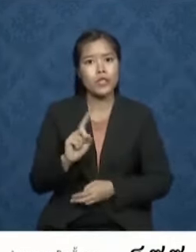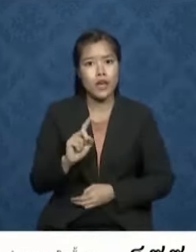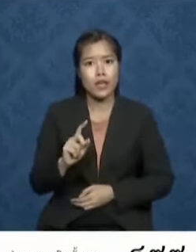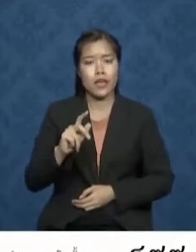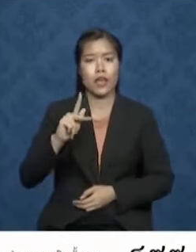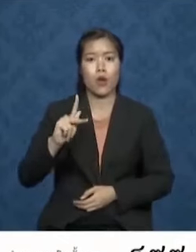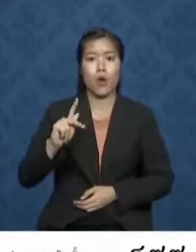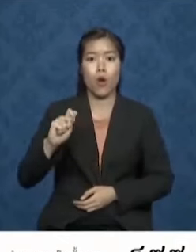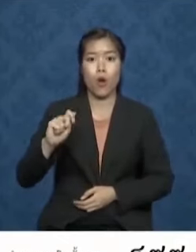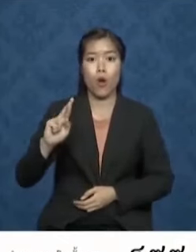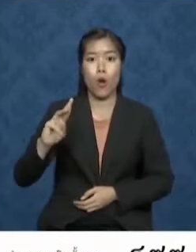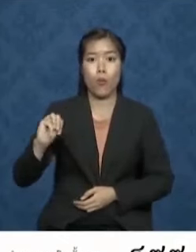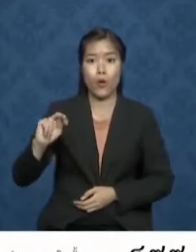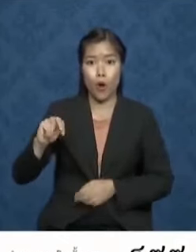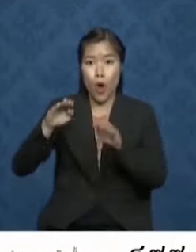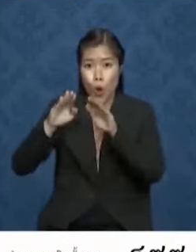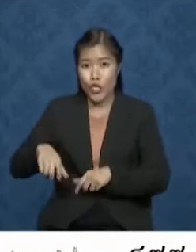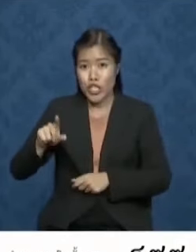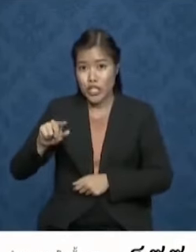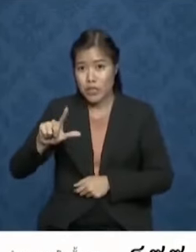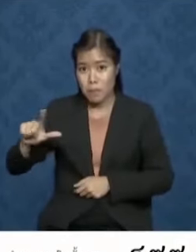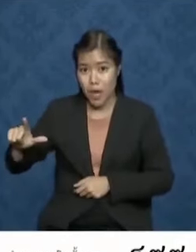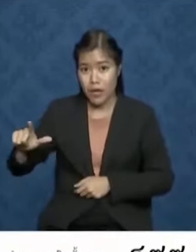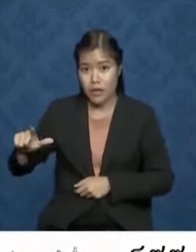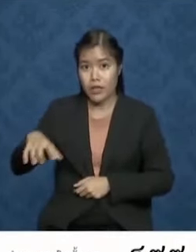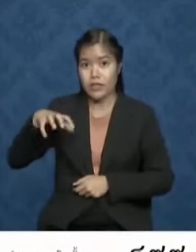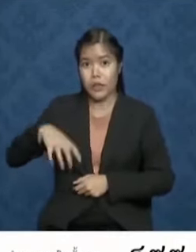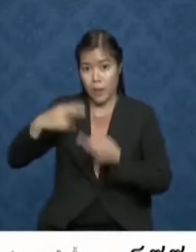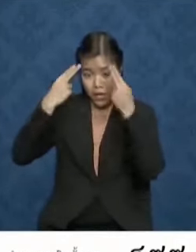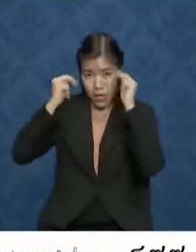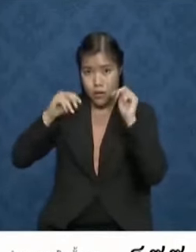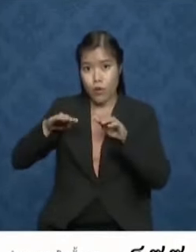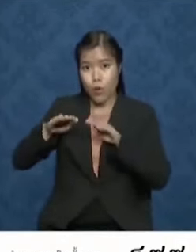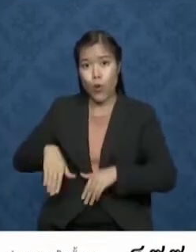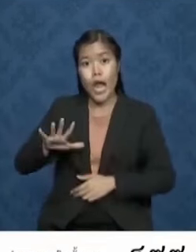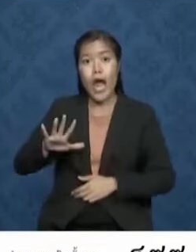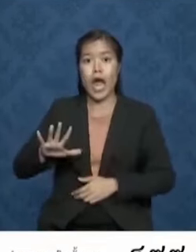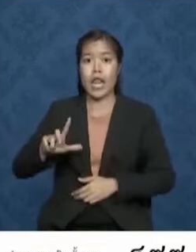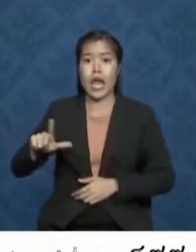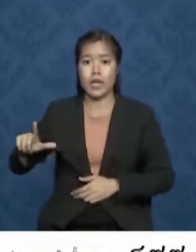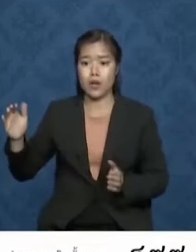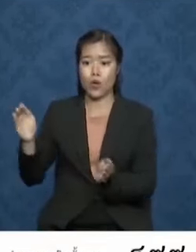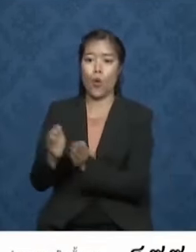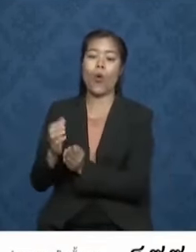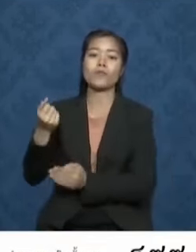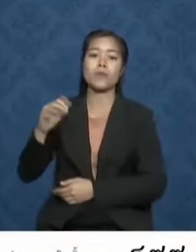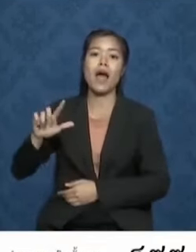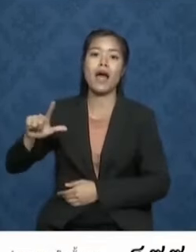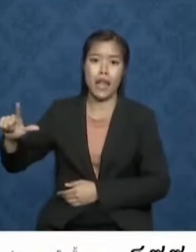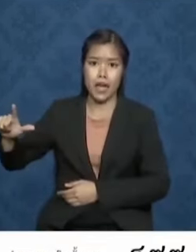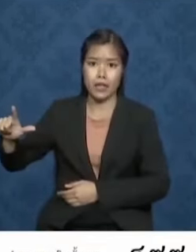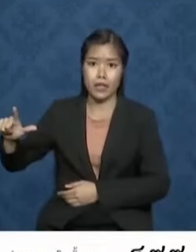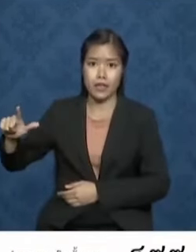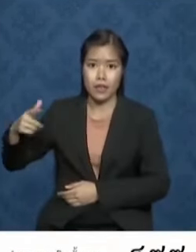เขาลดไปได้ประมาณ 10ล้านสำนักนายกเขาลดงบลับลงไปได้ประมาณ 5ล้านรวมเป็น 15ล้านกะลาโหมก็จะ